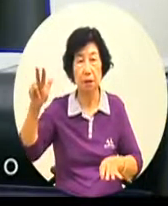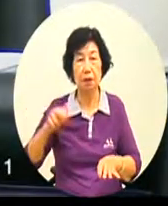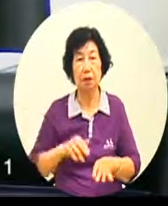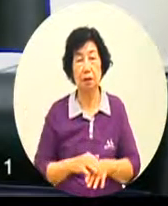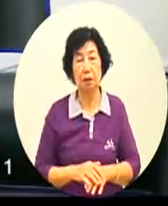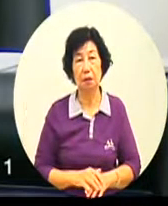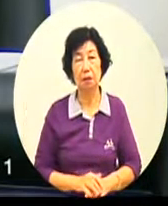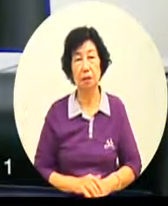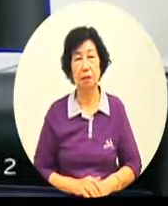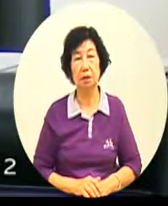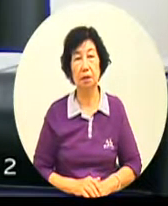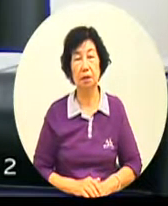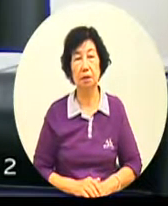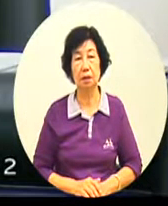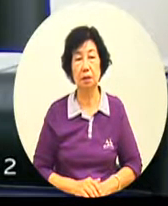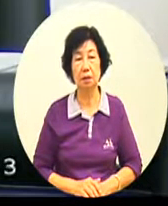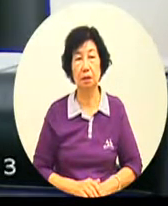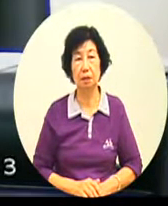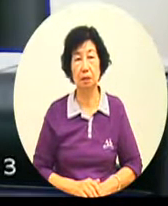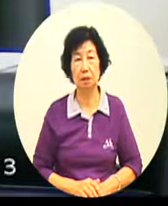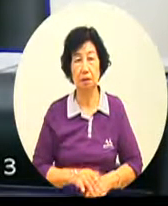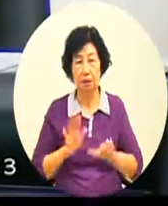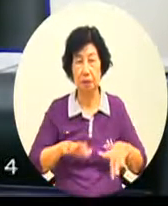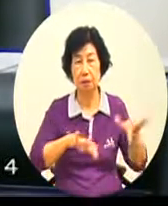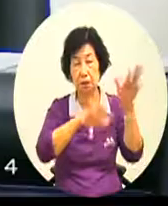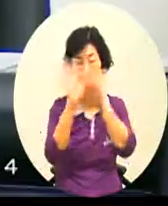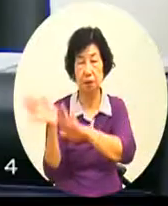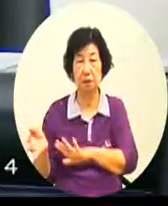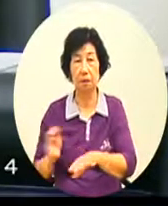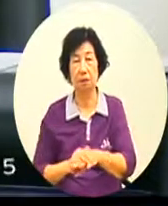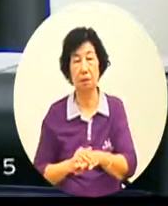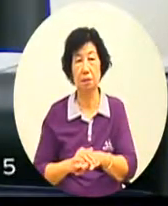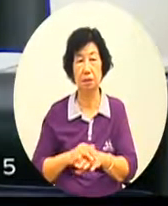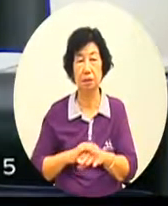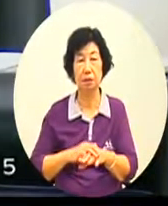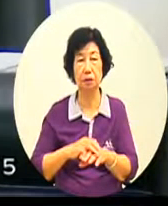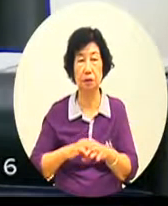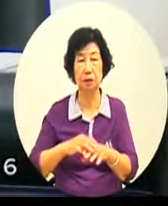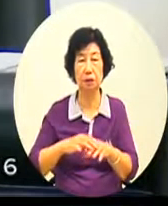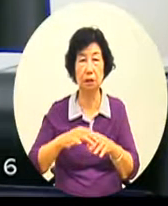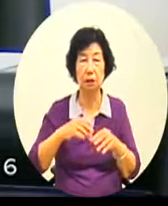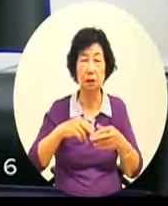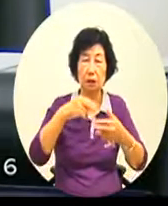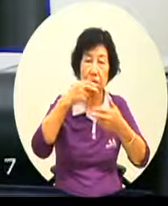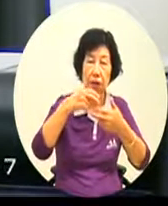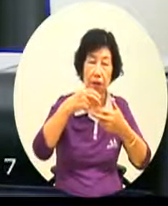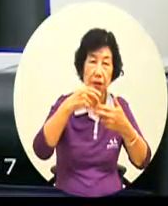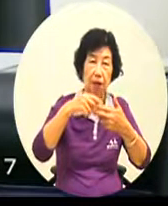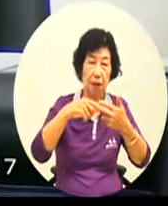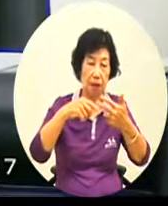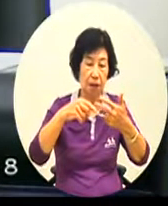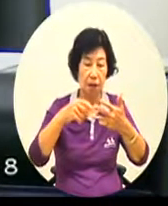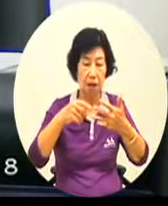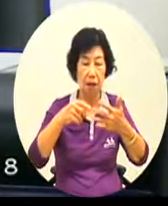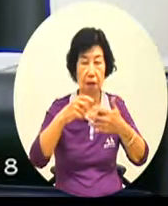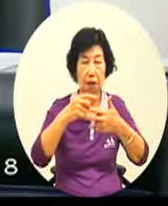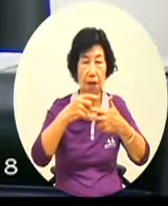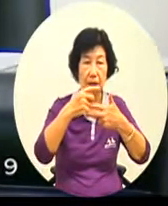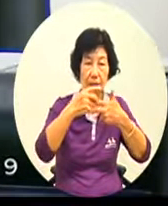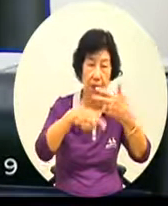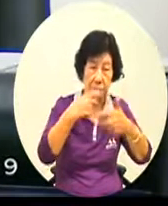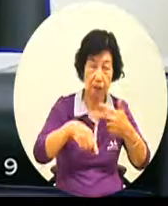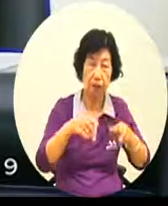在这样子的一个状况之下包括一例一休周休二日周休二例这样子的一个